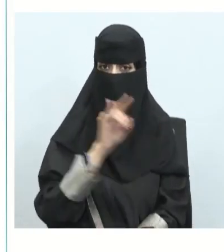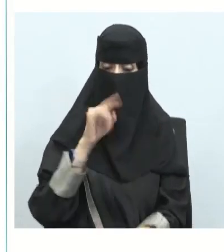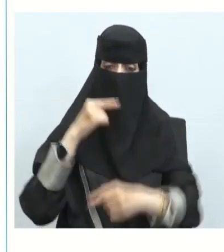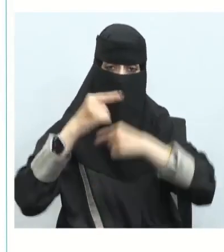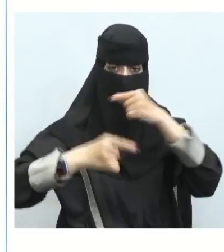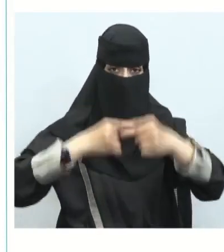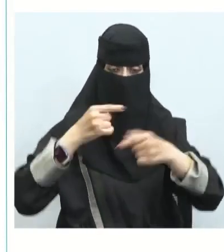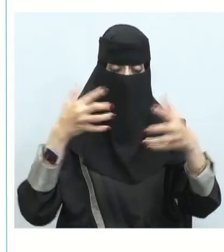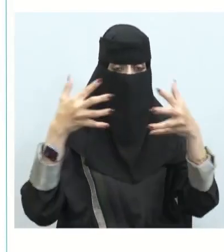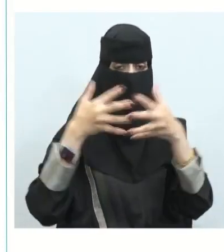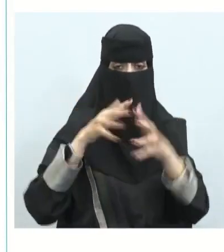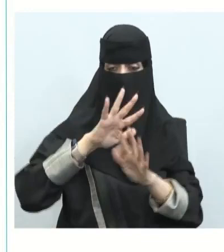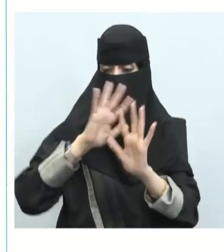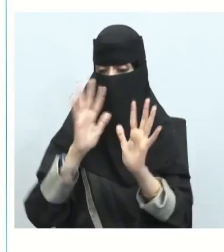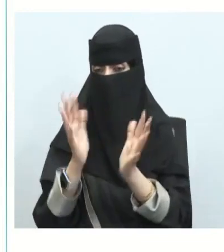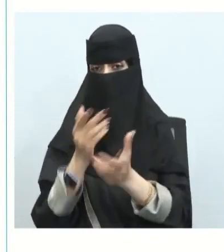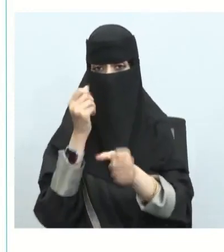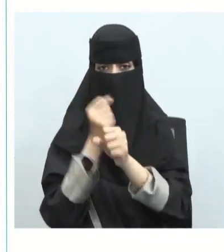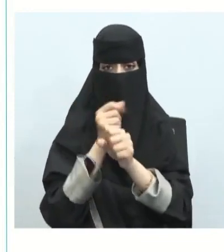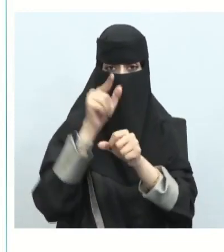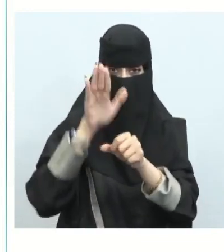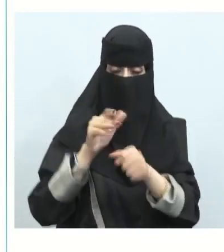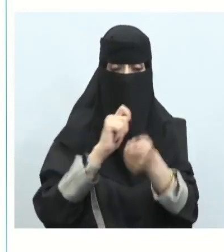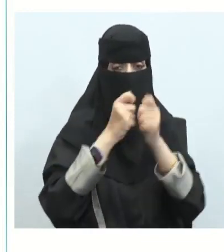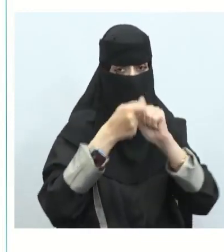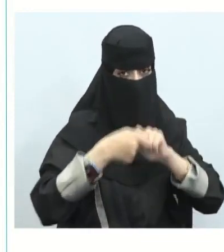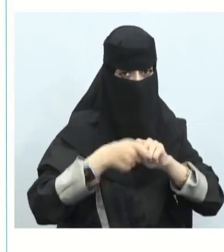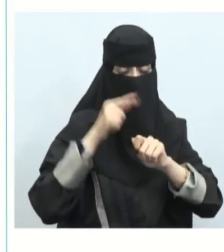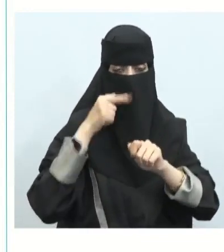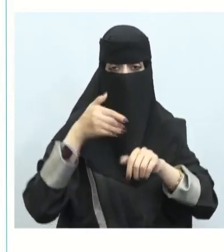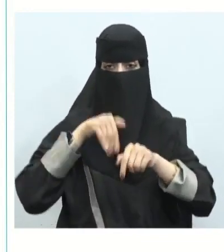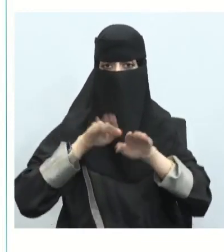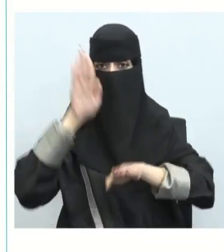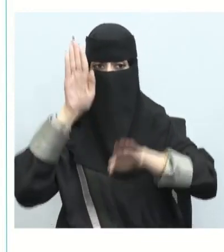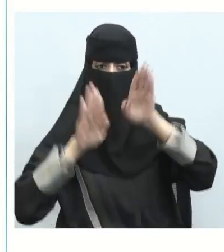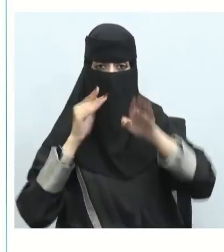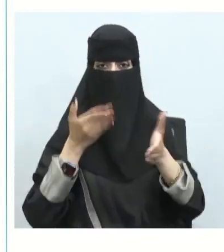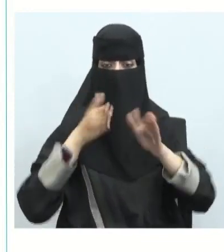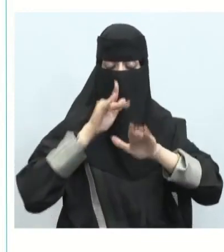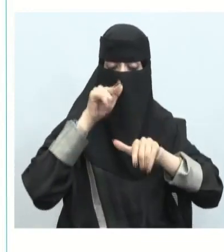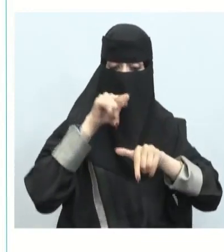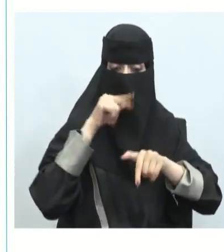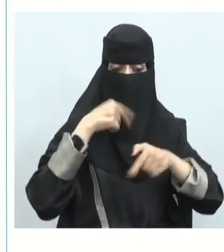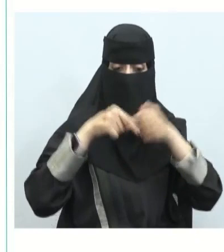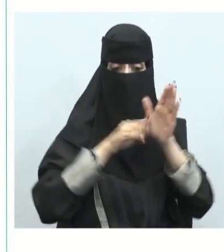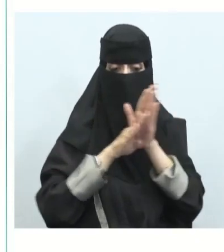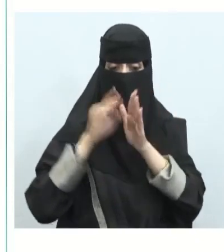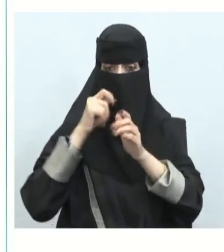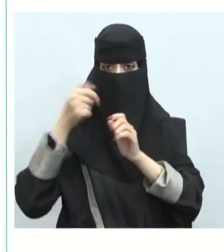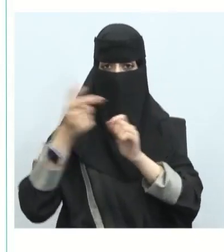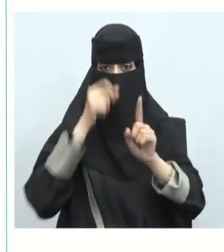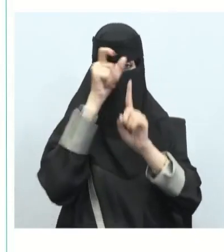الجميع في مختلف مراحل عمليه التغيير او الاعتماد على تصويت الاغلبيه لاتخاذ قرار بشنه فلا شك في ان دعم